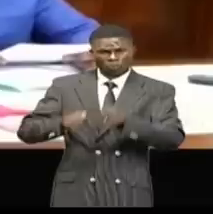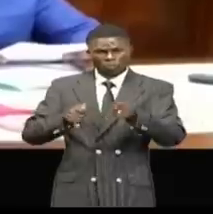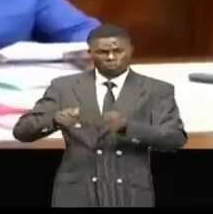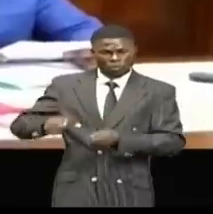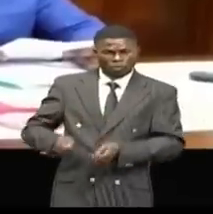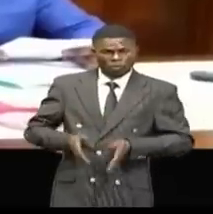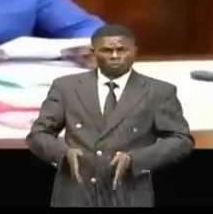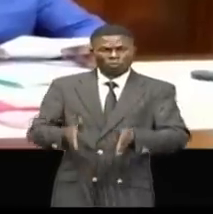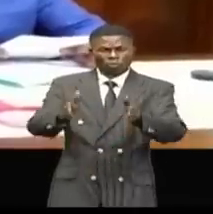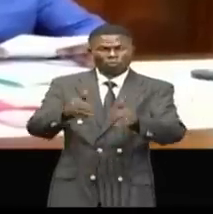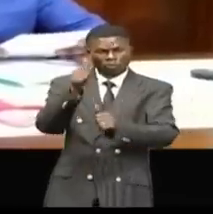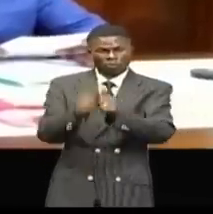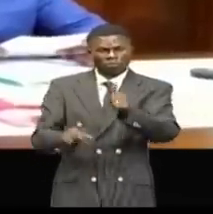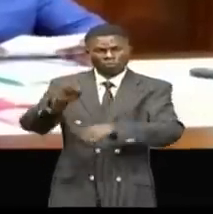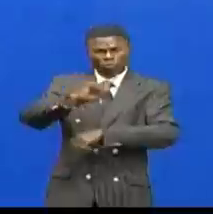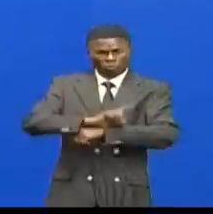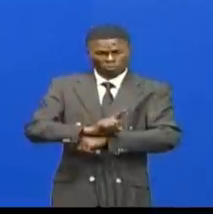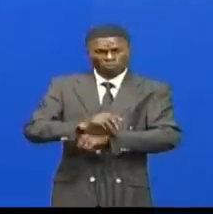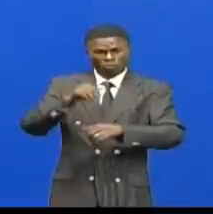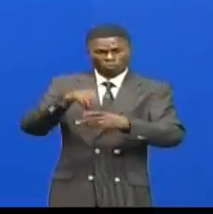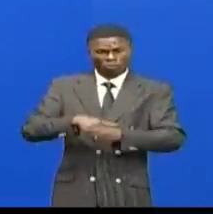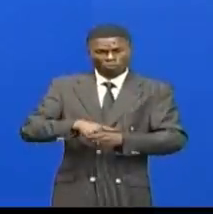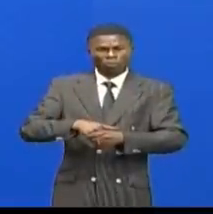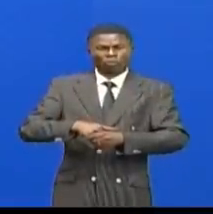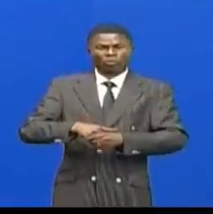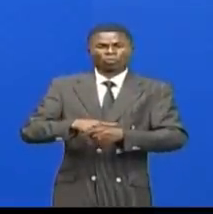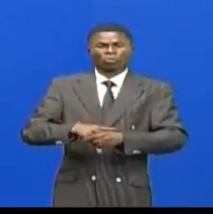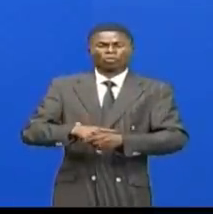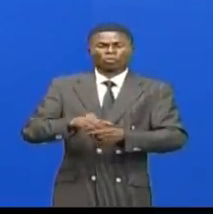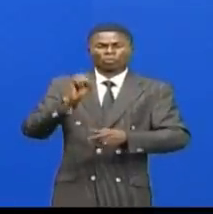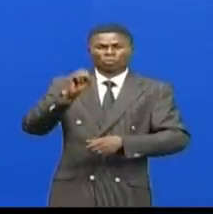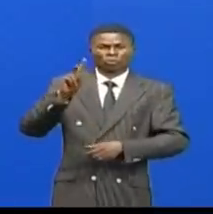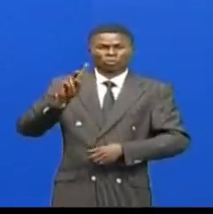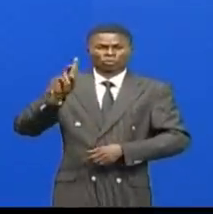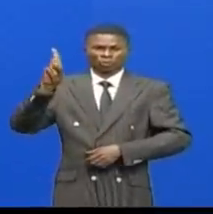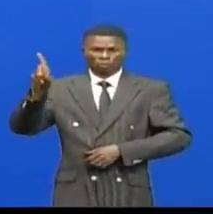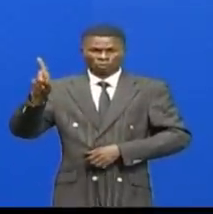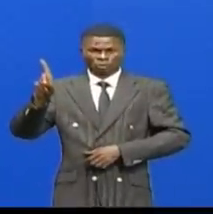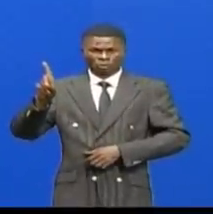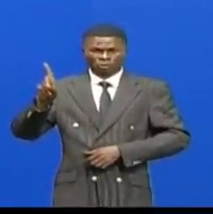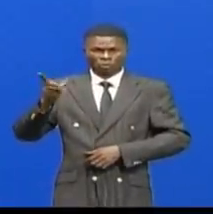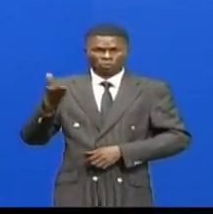des travaux ponctuels effectués par l'Office de voirie et drainage.